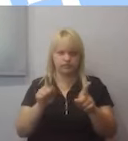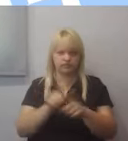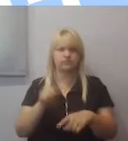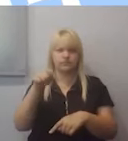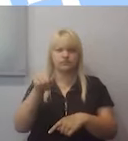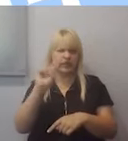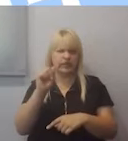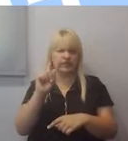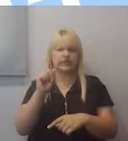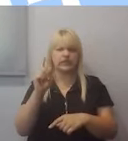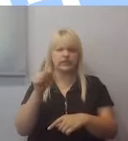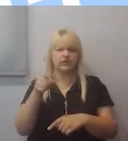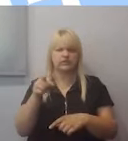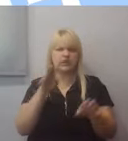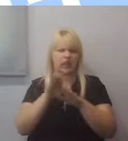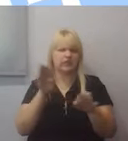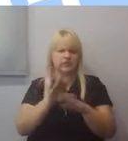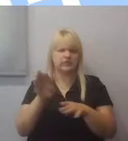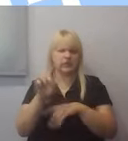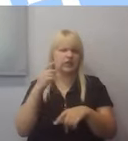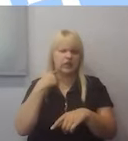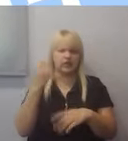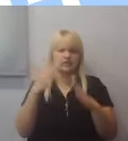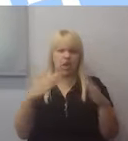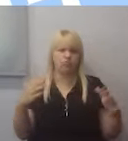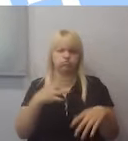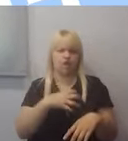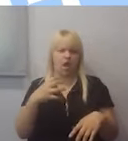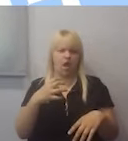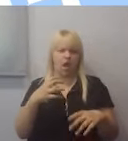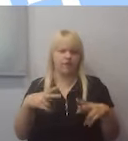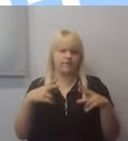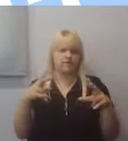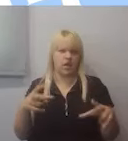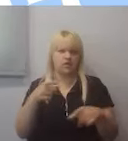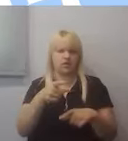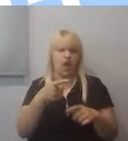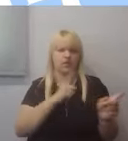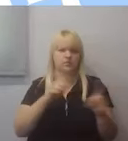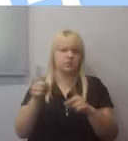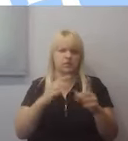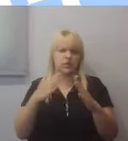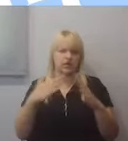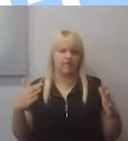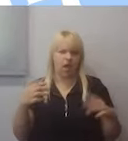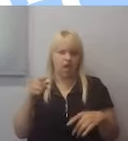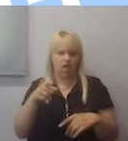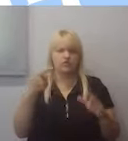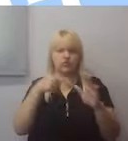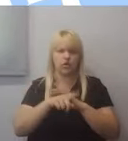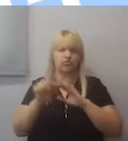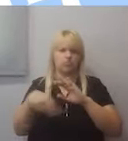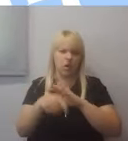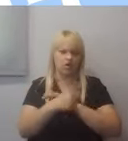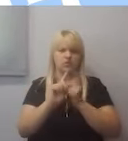viņu varētu pielīdzināt kā rīgas nama pārvaldnieka administratīvā ēka kuras pagrabs tika pārveidots